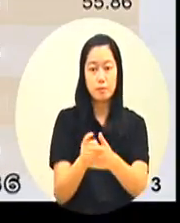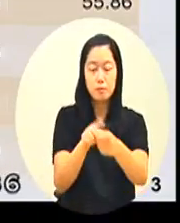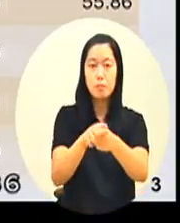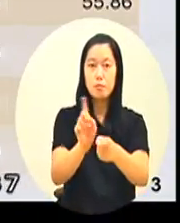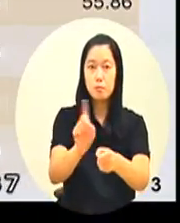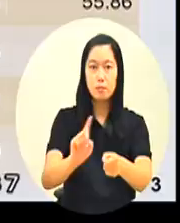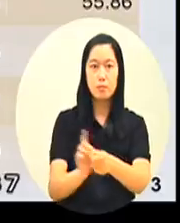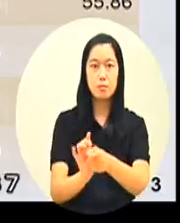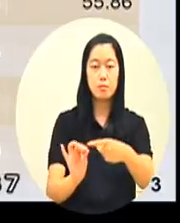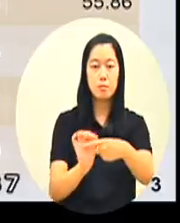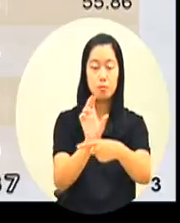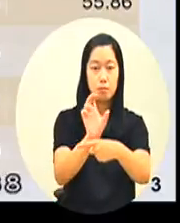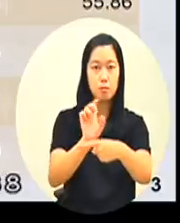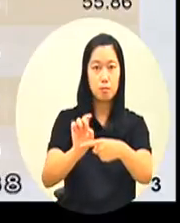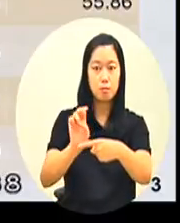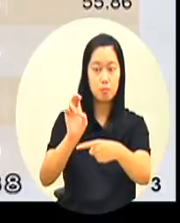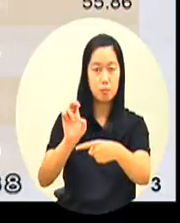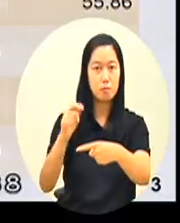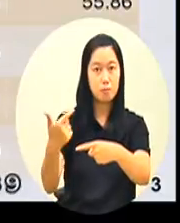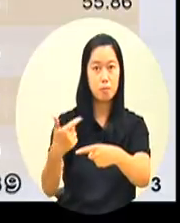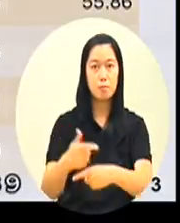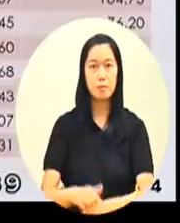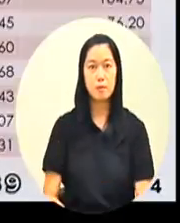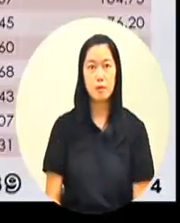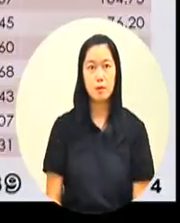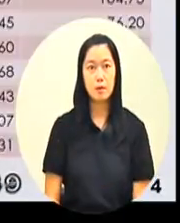是70.76%。